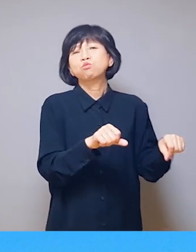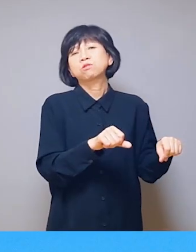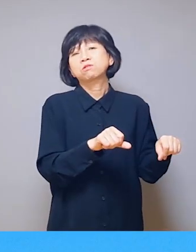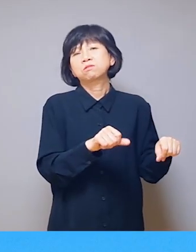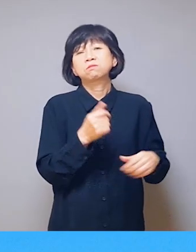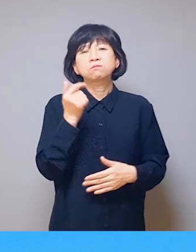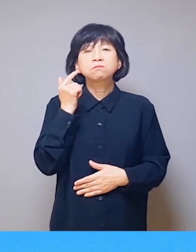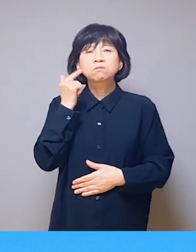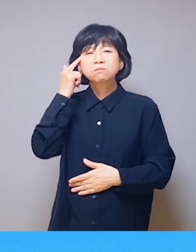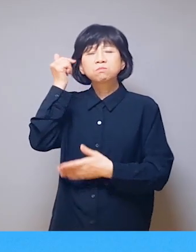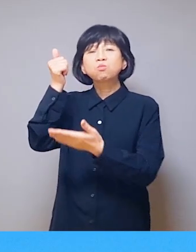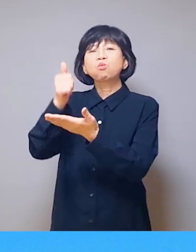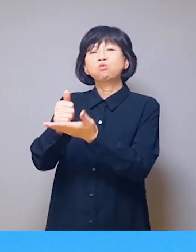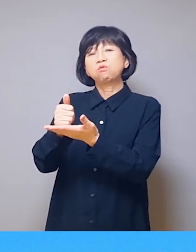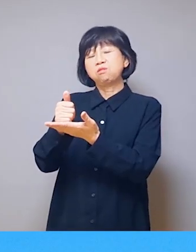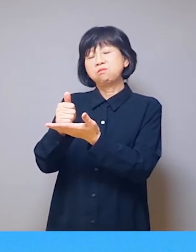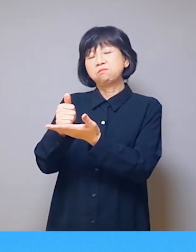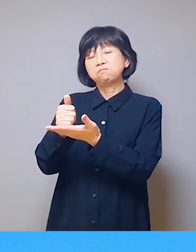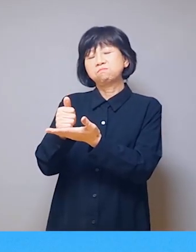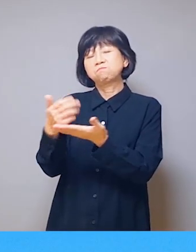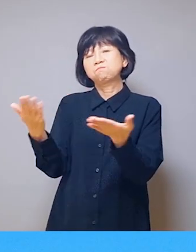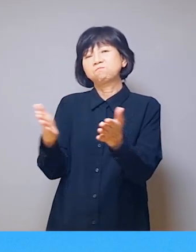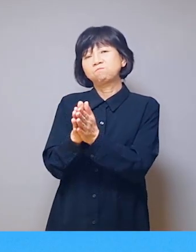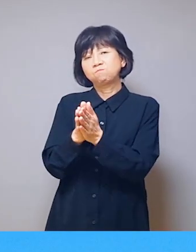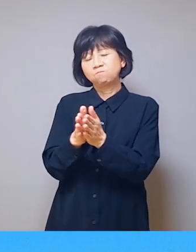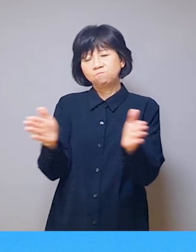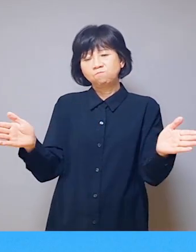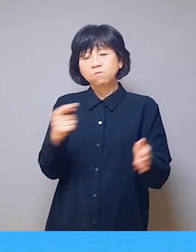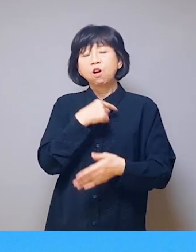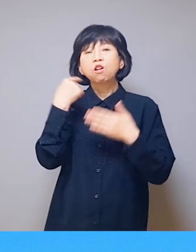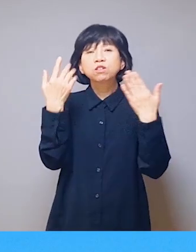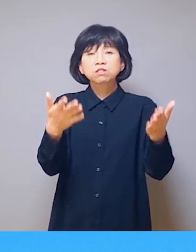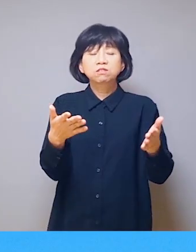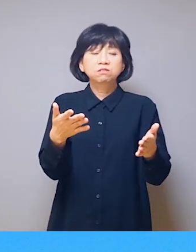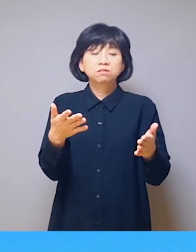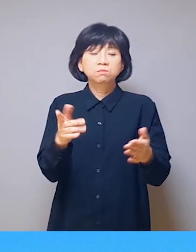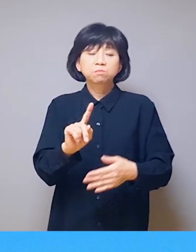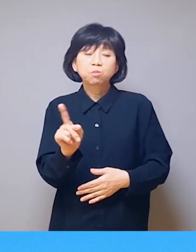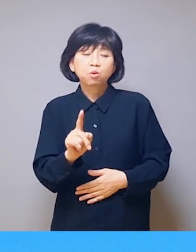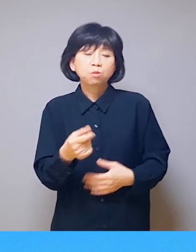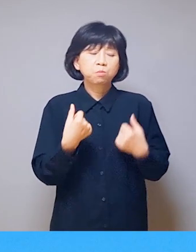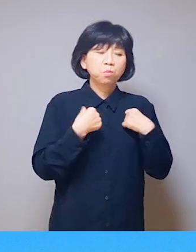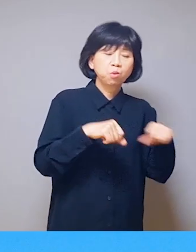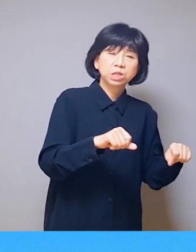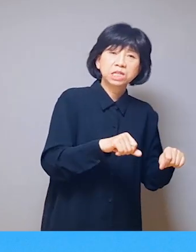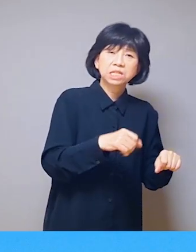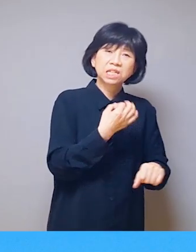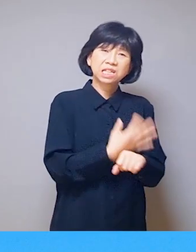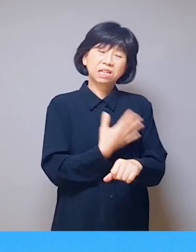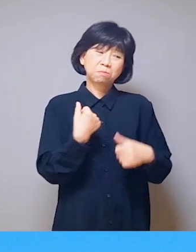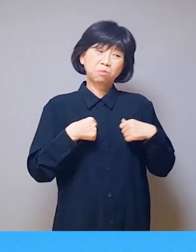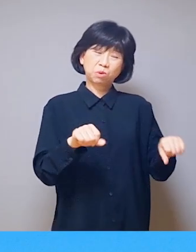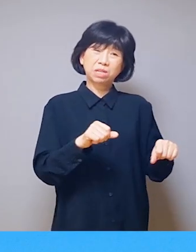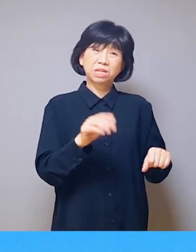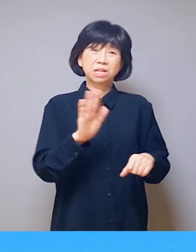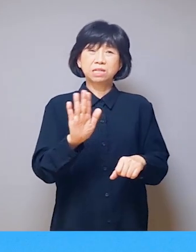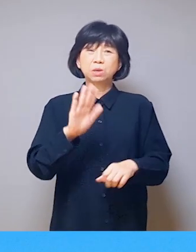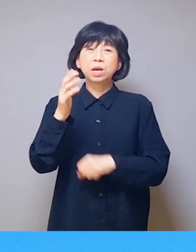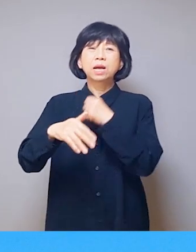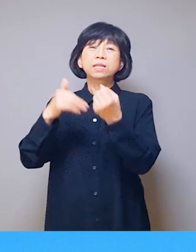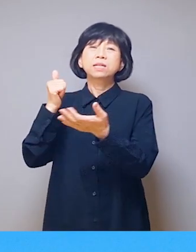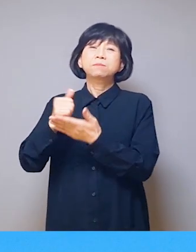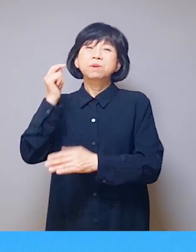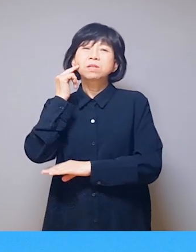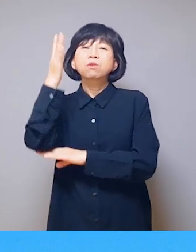길을 선택합니다. 그가 이렇게 이야기해요. 헌신은 단순히 무언가를 포기하는 것이 아니라 하나님의 영광을 위해